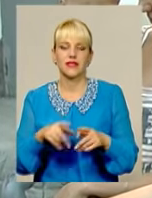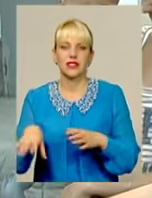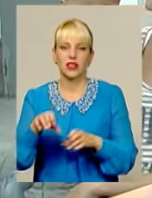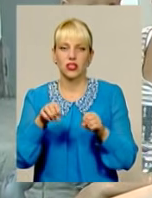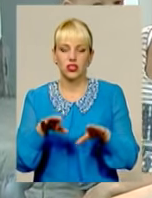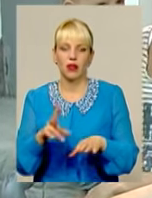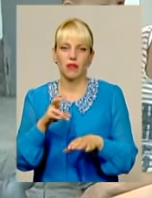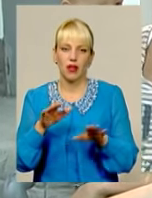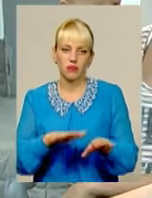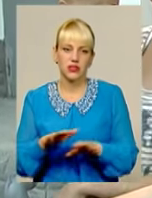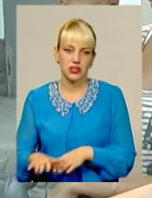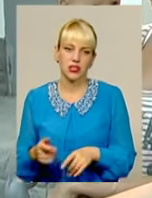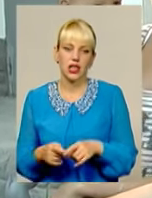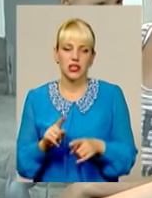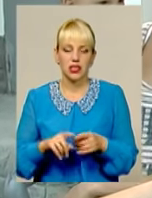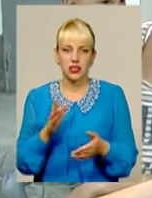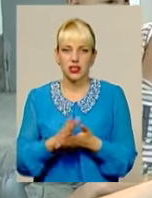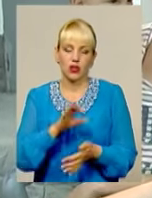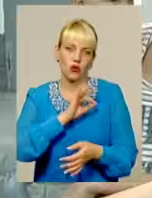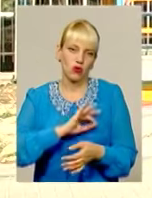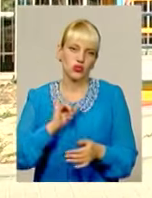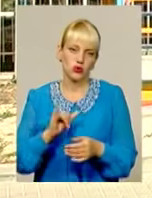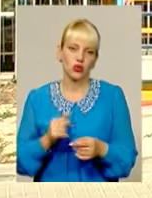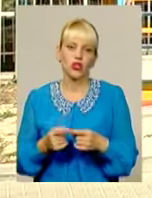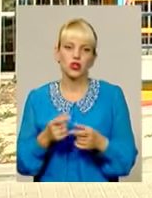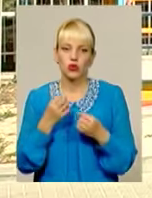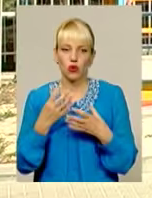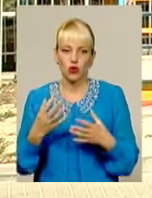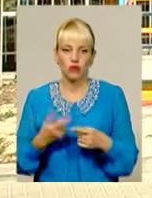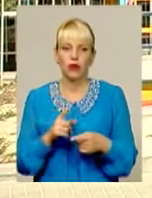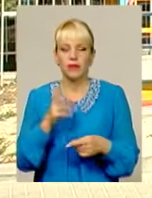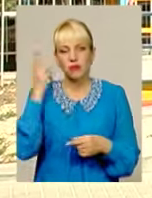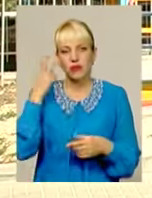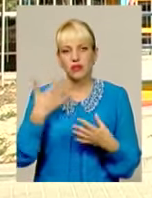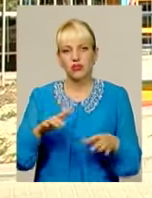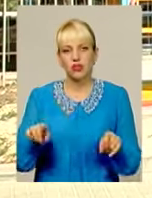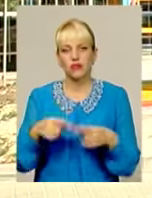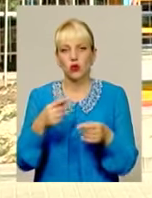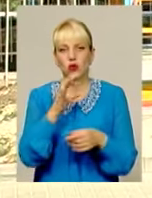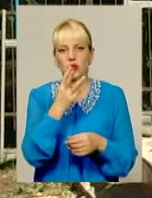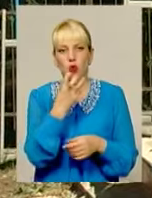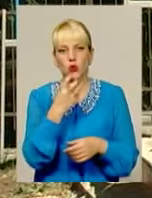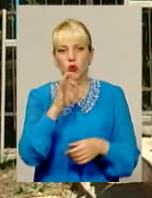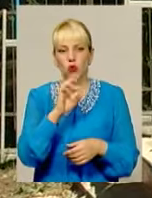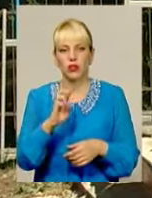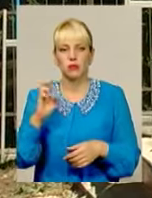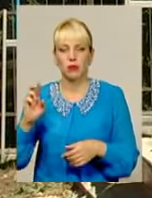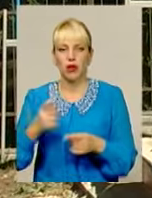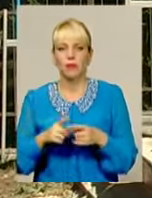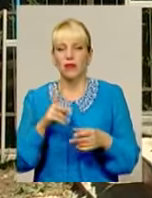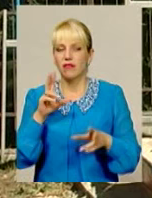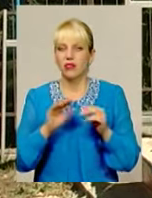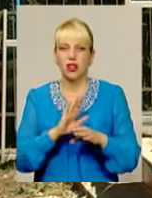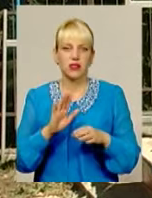досить корисно і здорово». Зараз у Хмельницькому створено вже близько 300 ОСББ. Фахівці не вважають їх